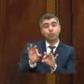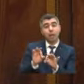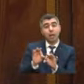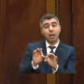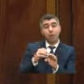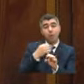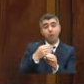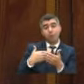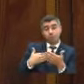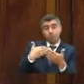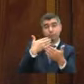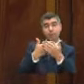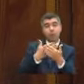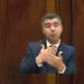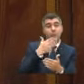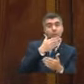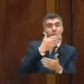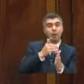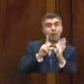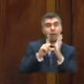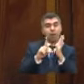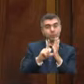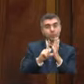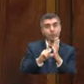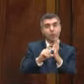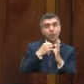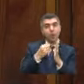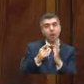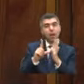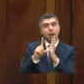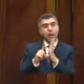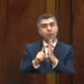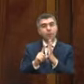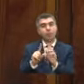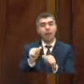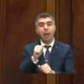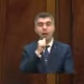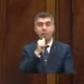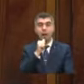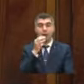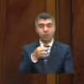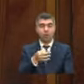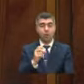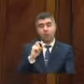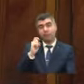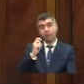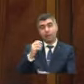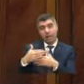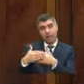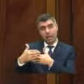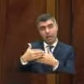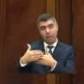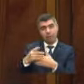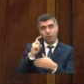التزام يفرضه القانون ديال الماء كيفرض اسمه الآن في الشهور المقبلة. دابا فهاد الشهر غادي